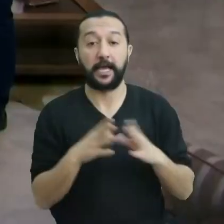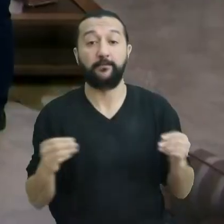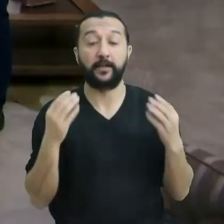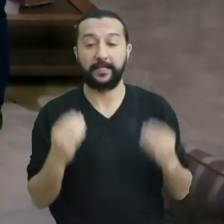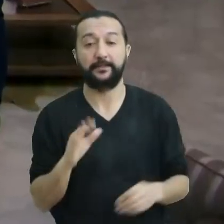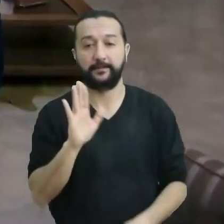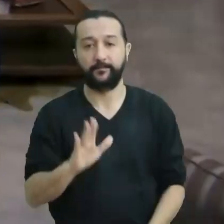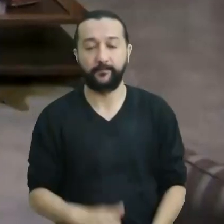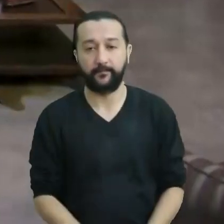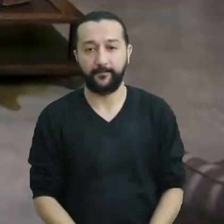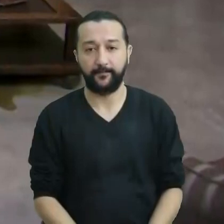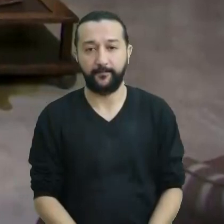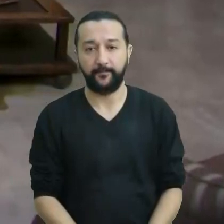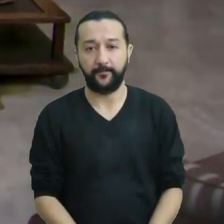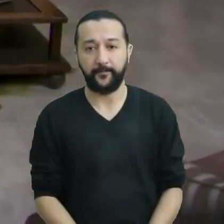kaybolayım Enis.